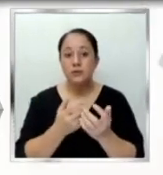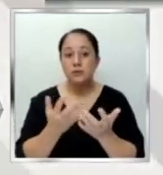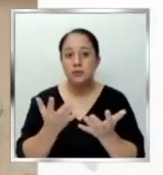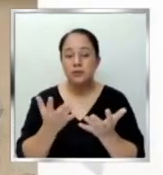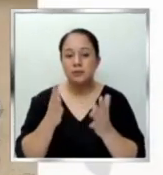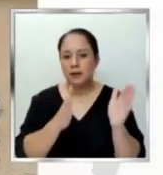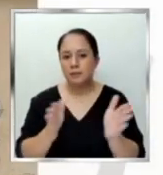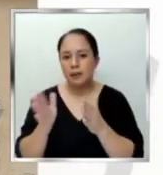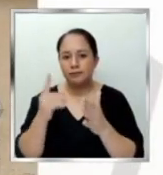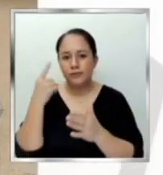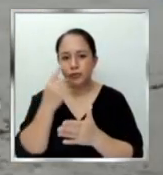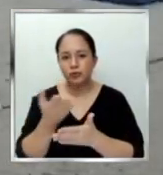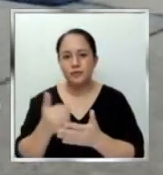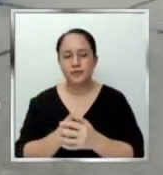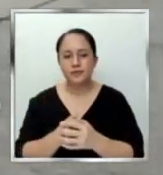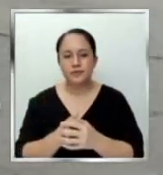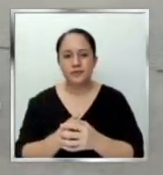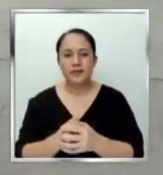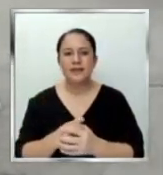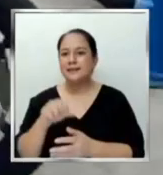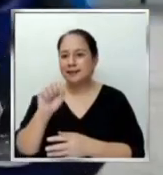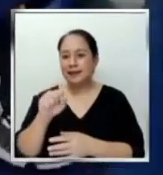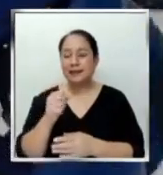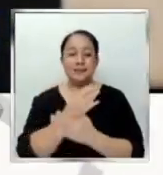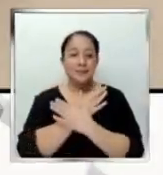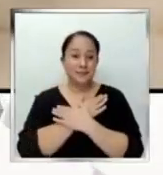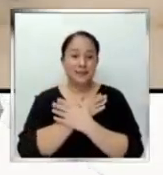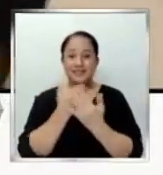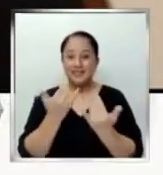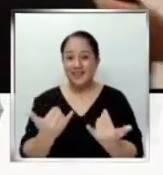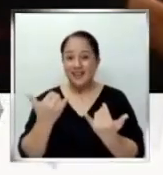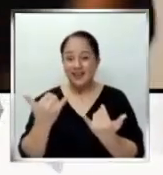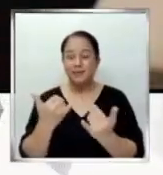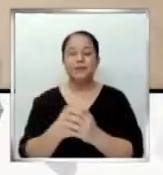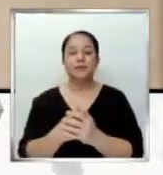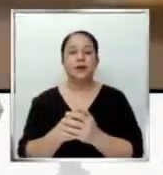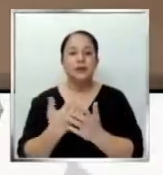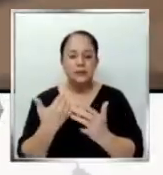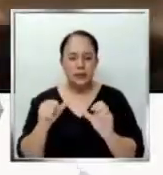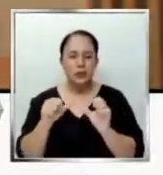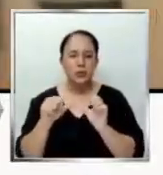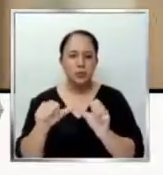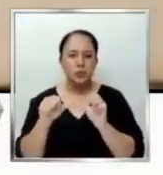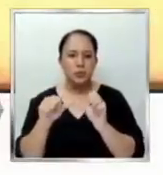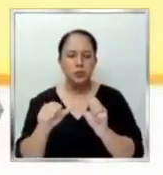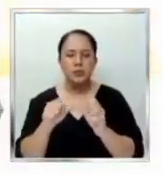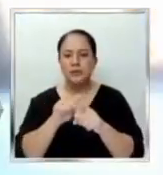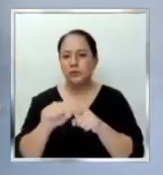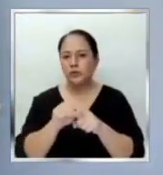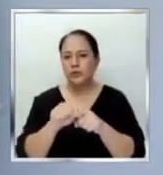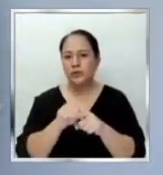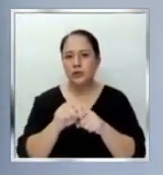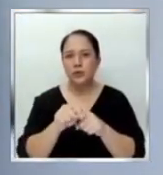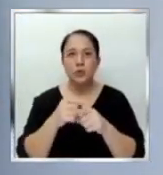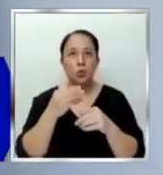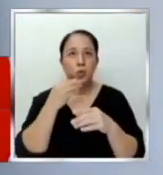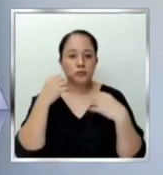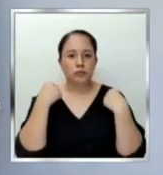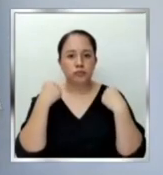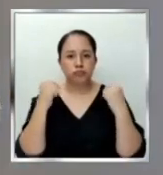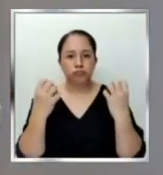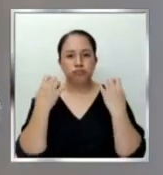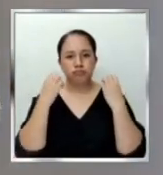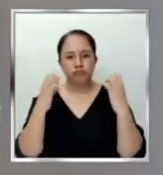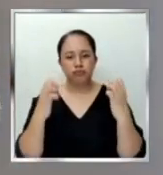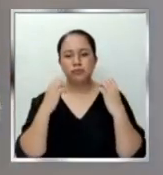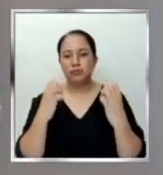you. Kahit naka-break sa taping ng Voltes 5 Legacy, tuloy-tuloy siya sa training at home workout para mapanatiling nasa